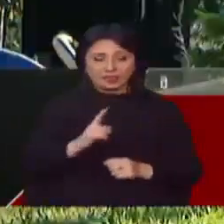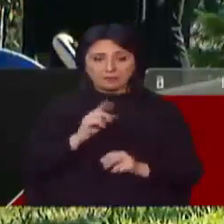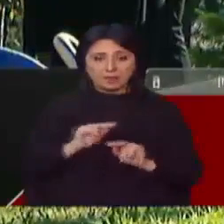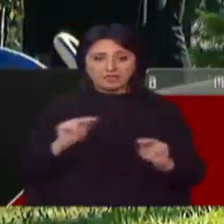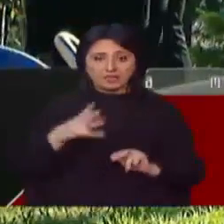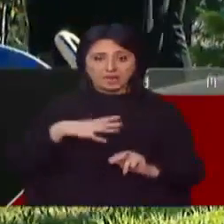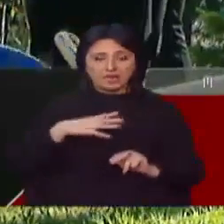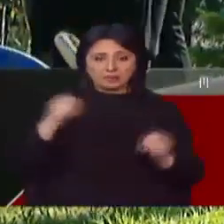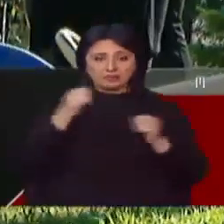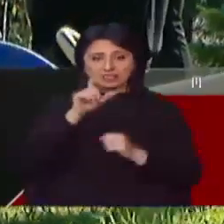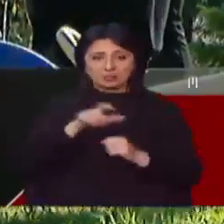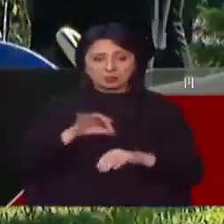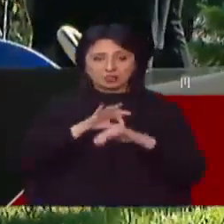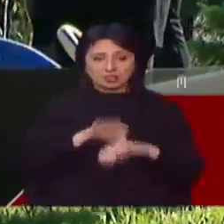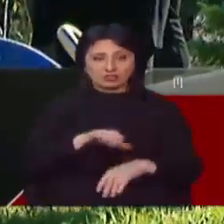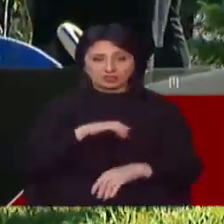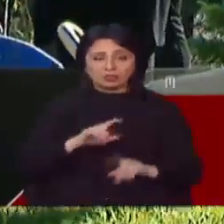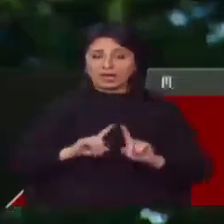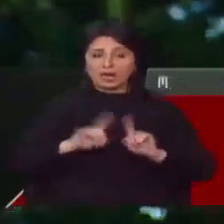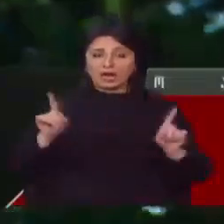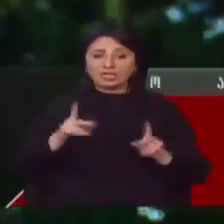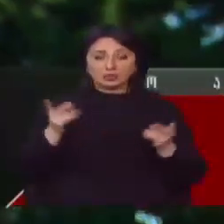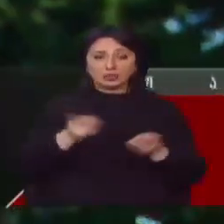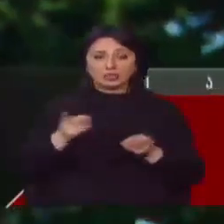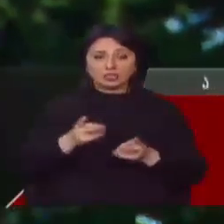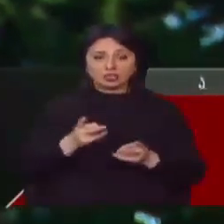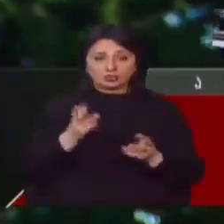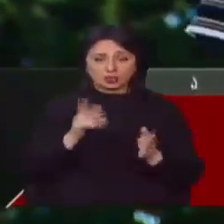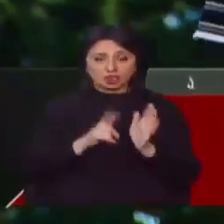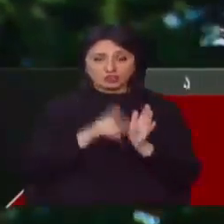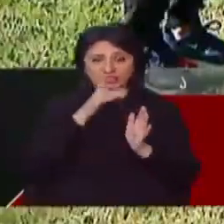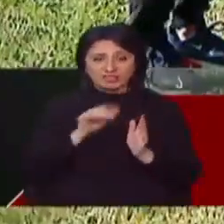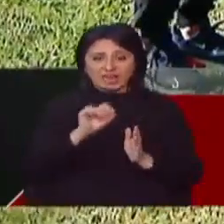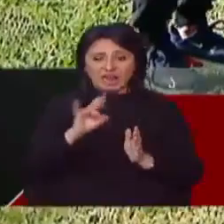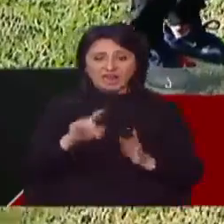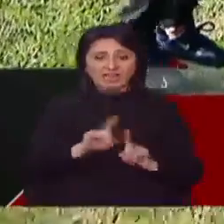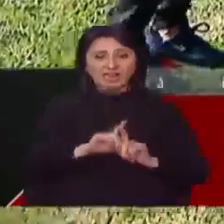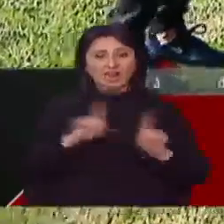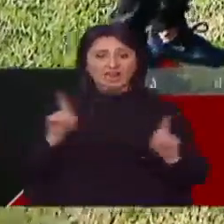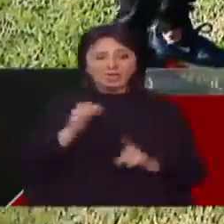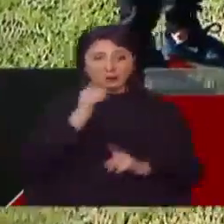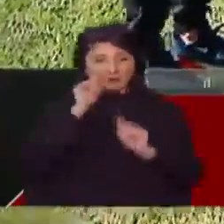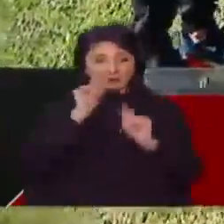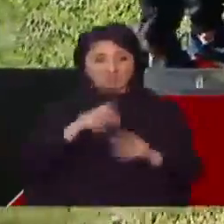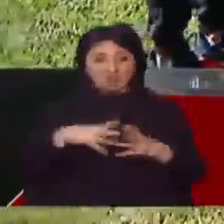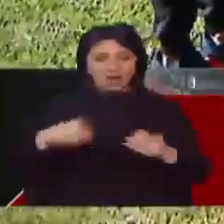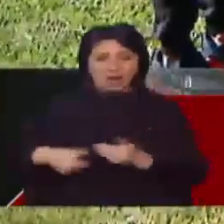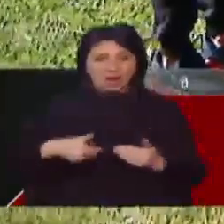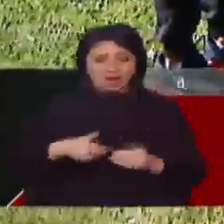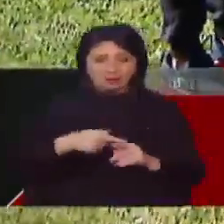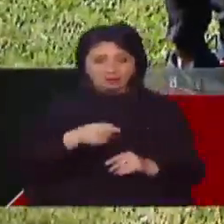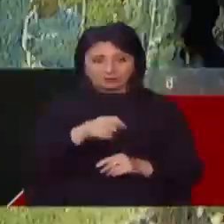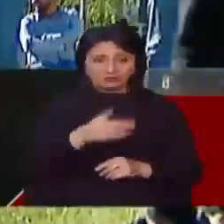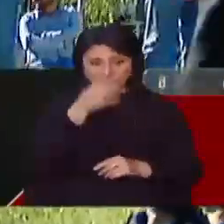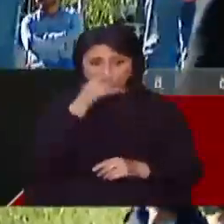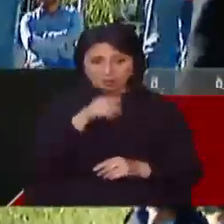მასტერკლასი ქართველმა სპორტსმენებმა ჩაუტარეს. განსაკუთრებული საჭიროების მქონე 7 წლის ანდრიამ განსაკუთრებული ინტერესი რაგბის მიმართ